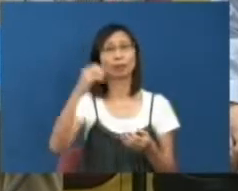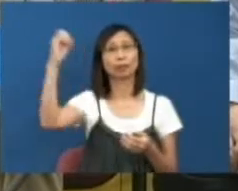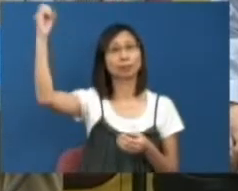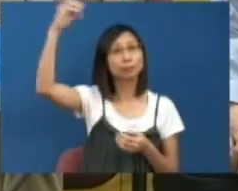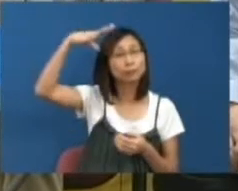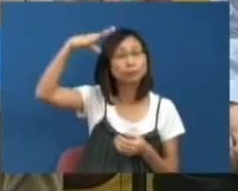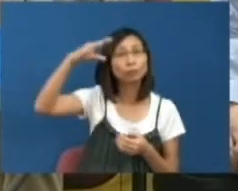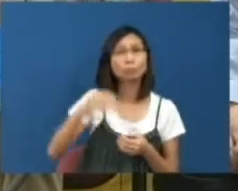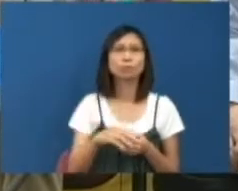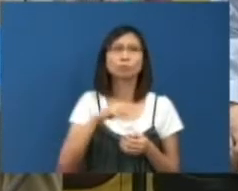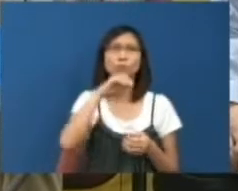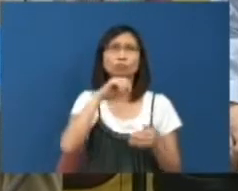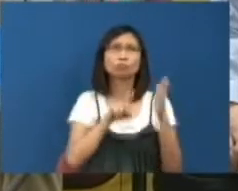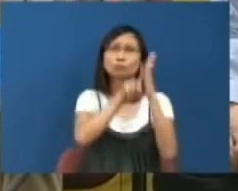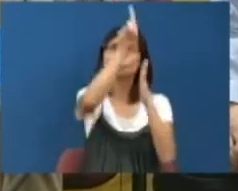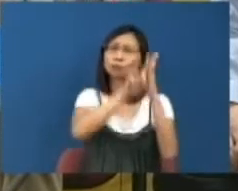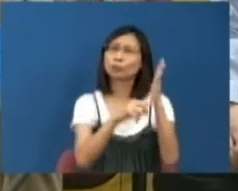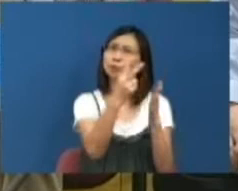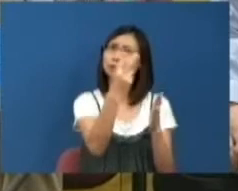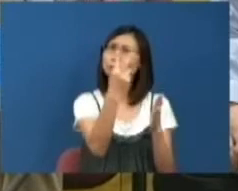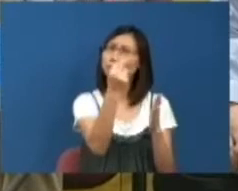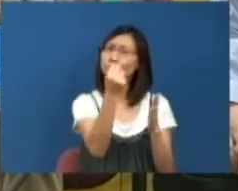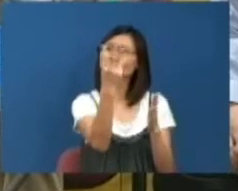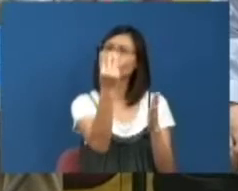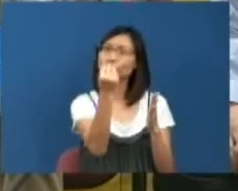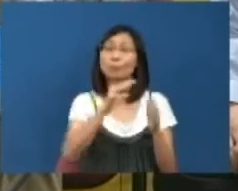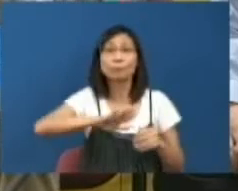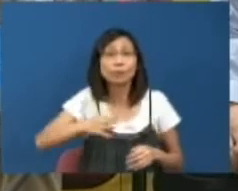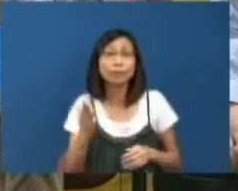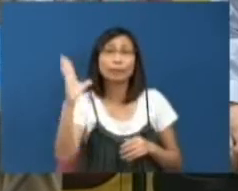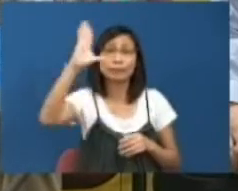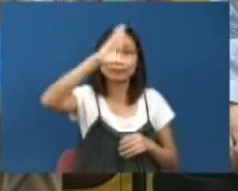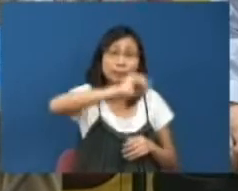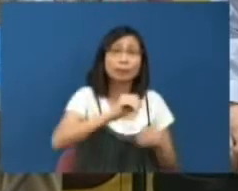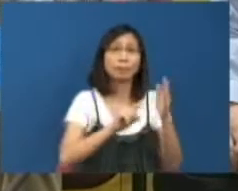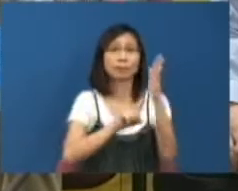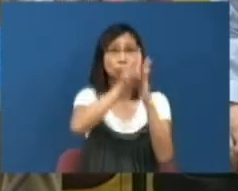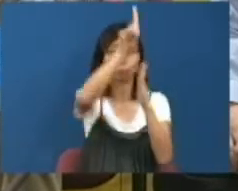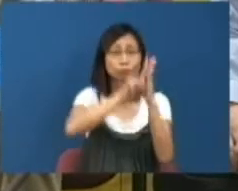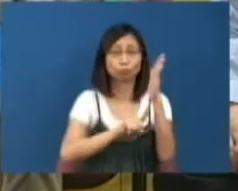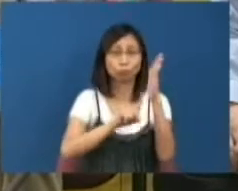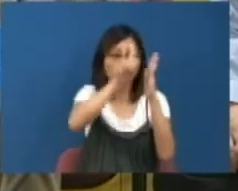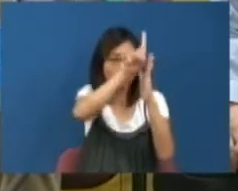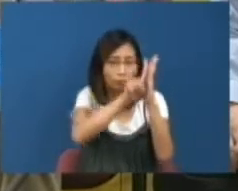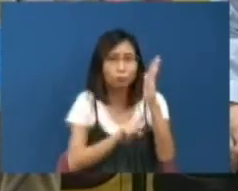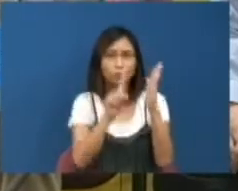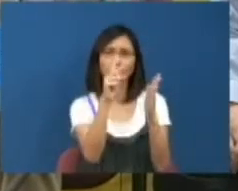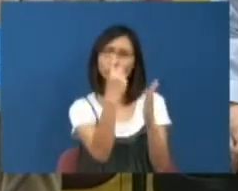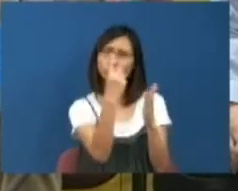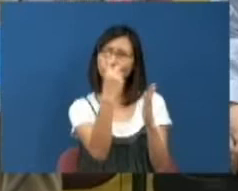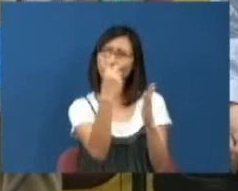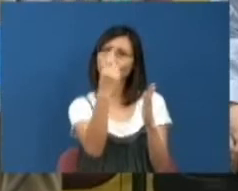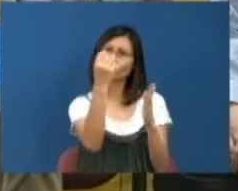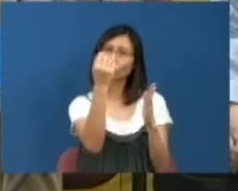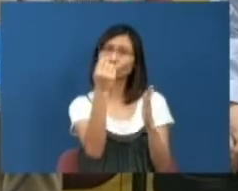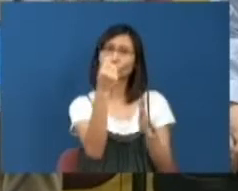係晚頭佢降翻到十幾度嘅啫。咁佢咪根本唔需要開冷氣都可以瞓到覺。 澳洲墨爾本咪係咁咯，好似日頭就成三十幾度，